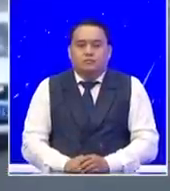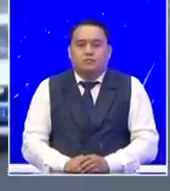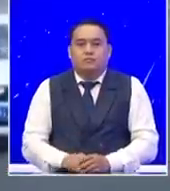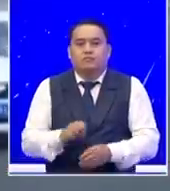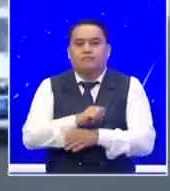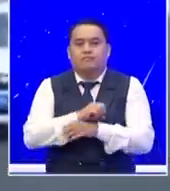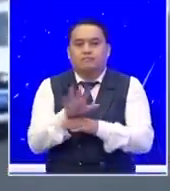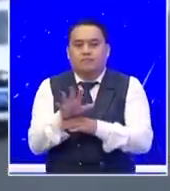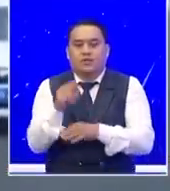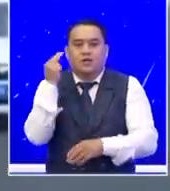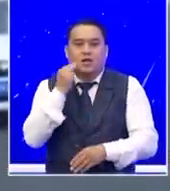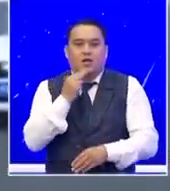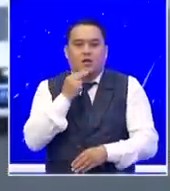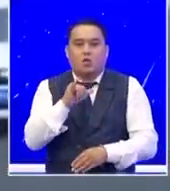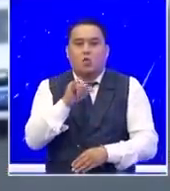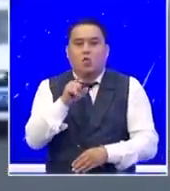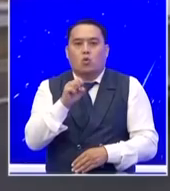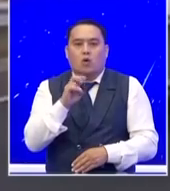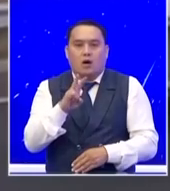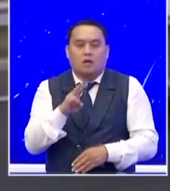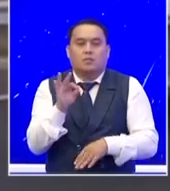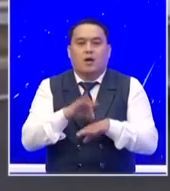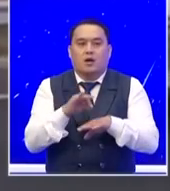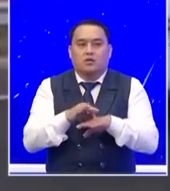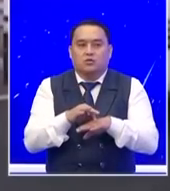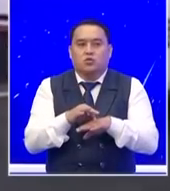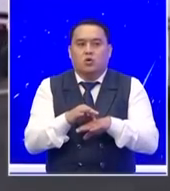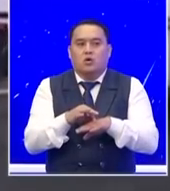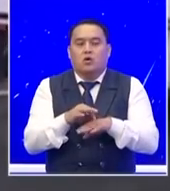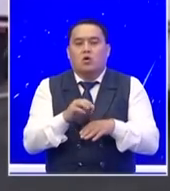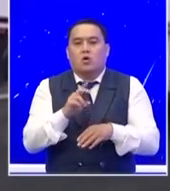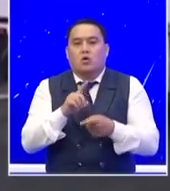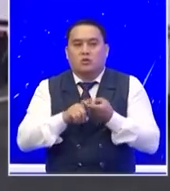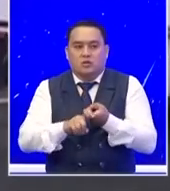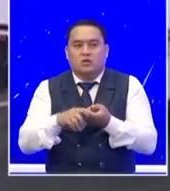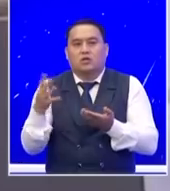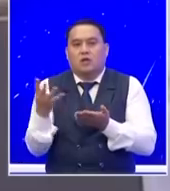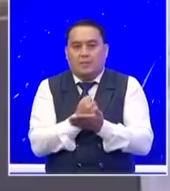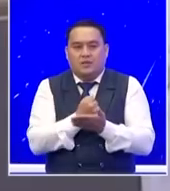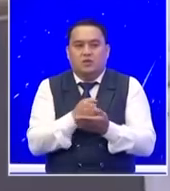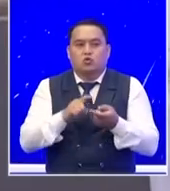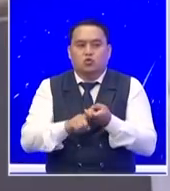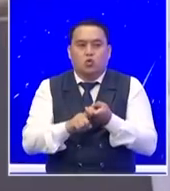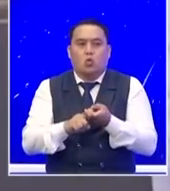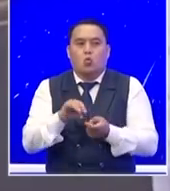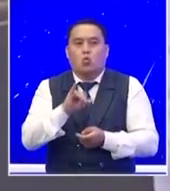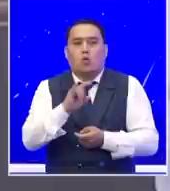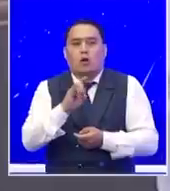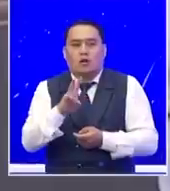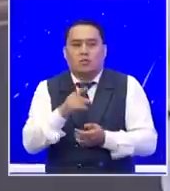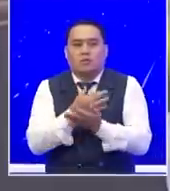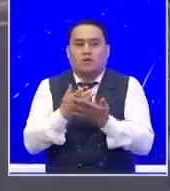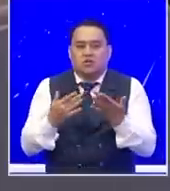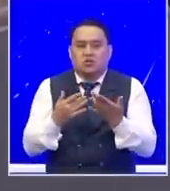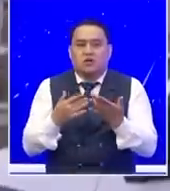COVID-19 ошағы болған Қытайдың Ухан қаласында ауру белгілері жоқ адамдардан коронавирус табылды. Індетті жұқтырғандар Уханның бірнеше